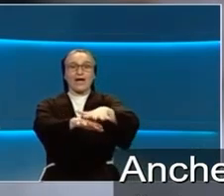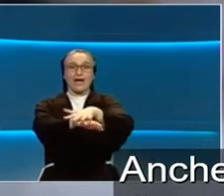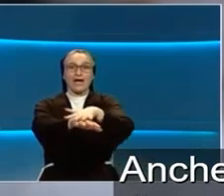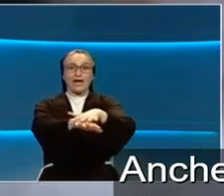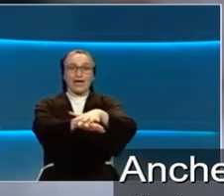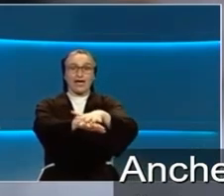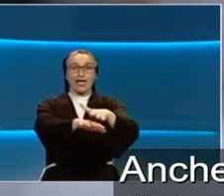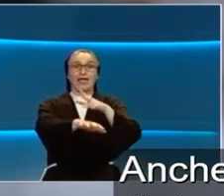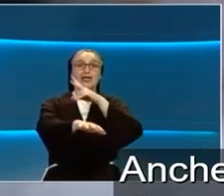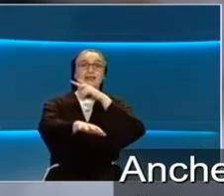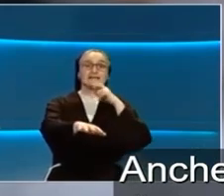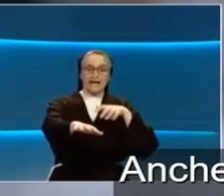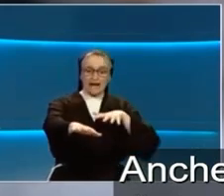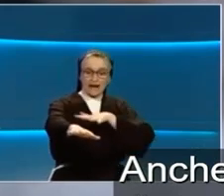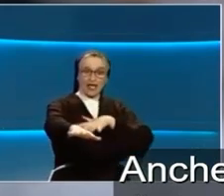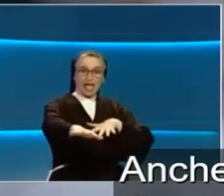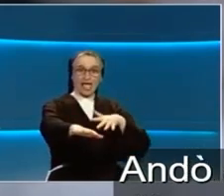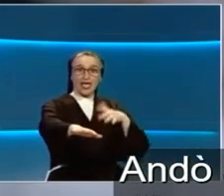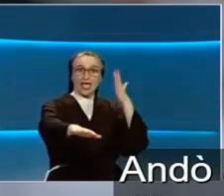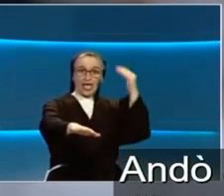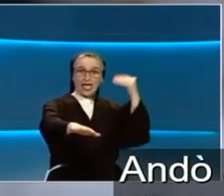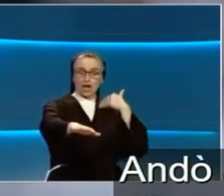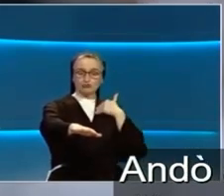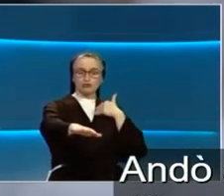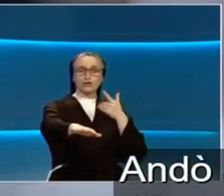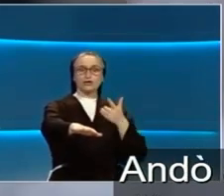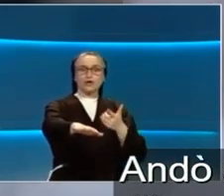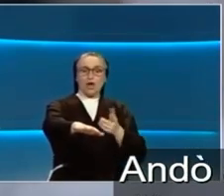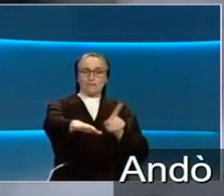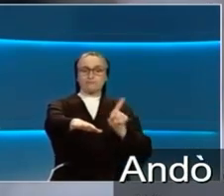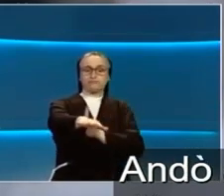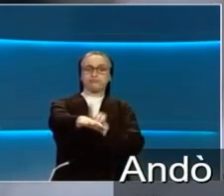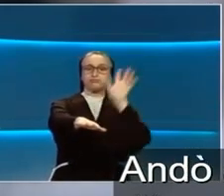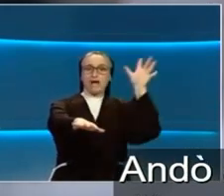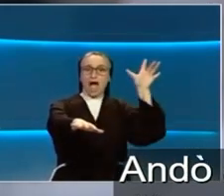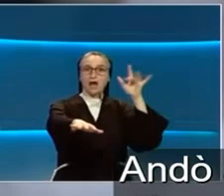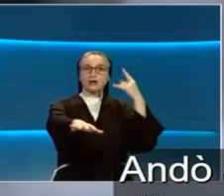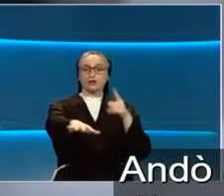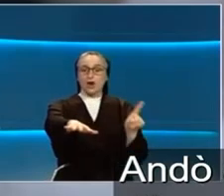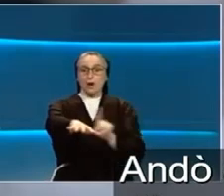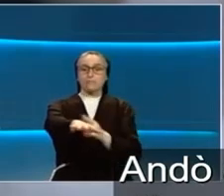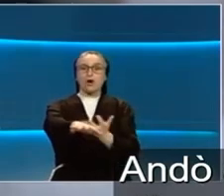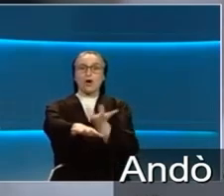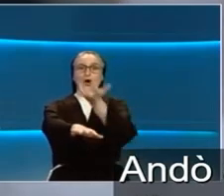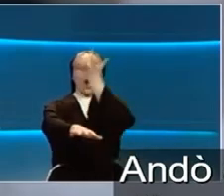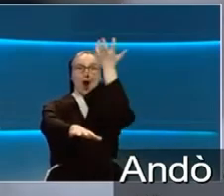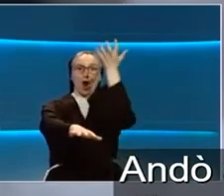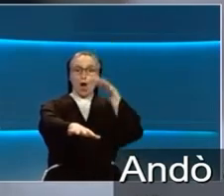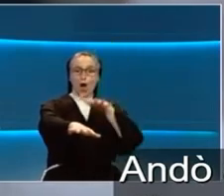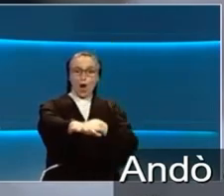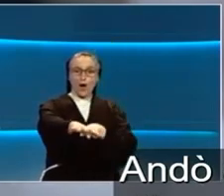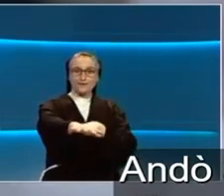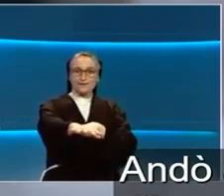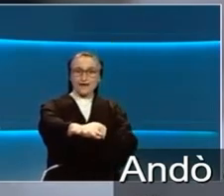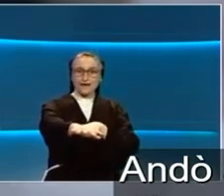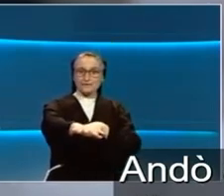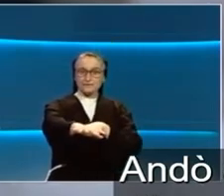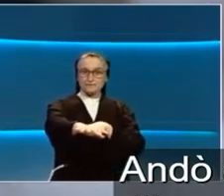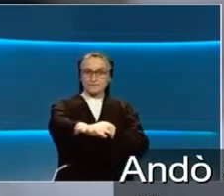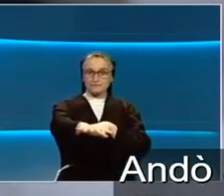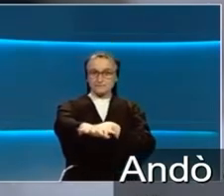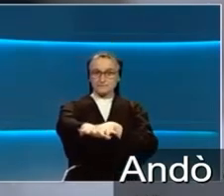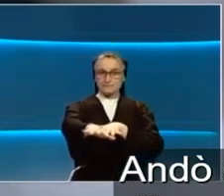l'accampamento degli egiziani e quello degli israeliti.